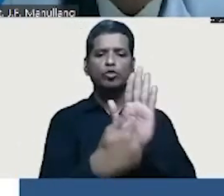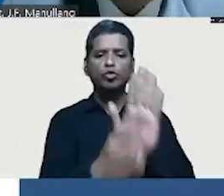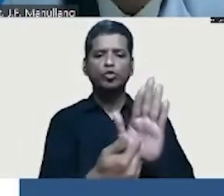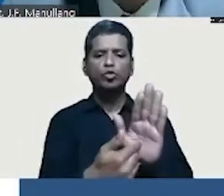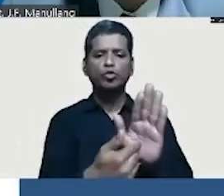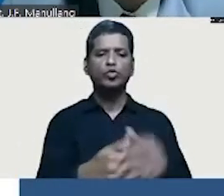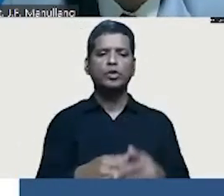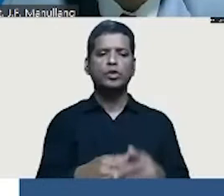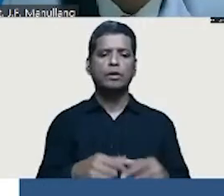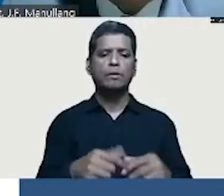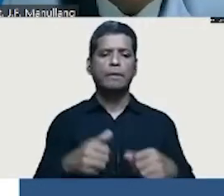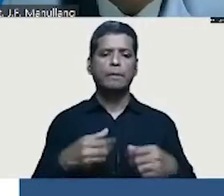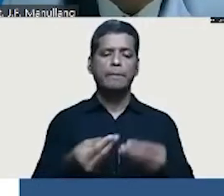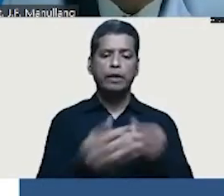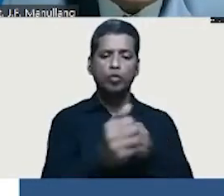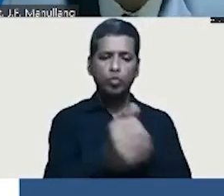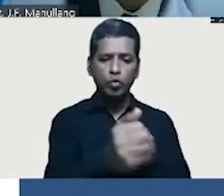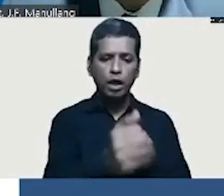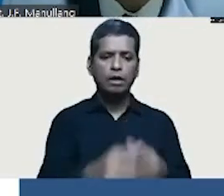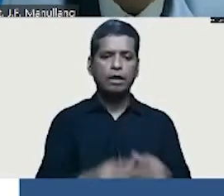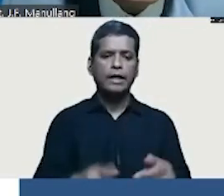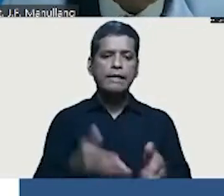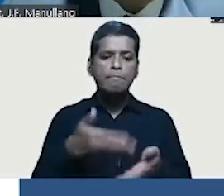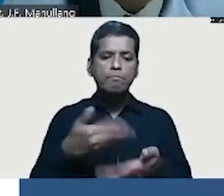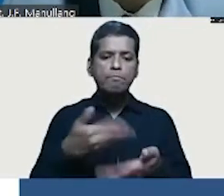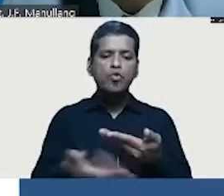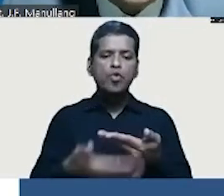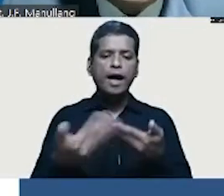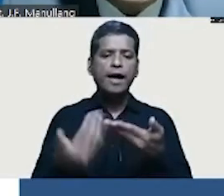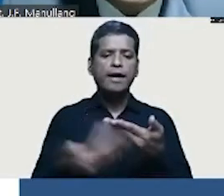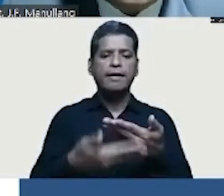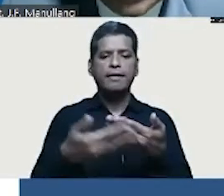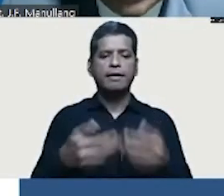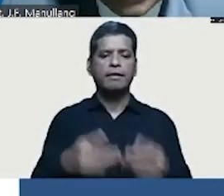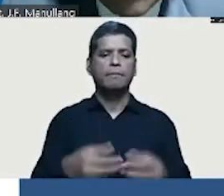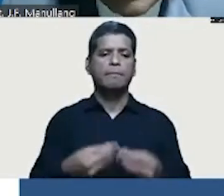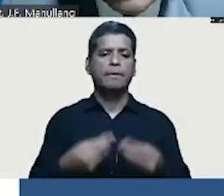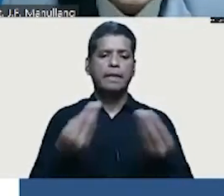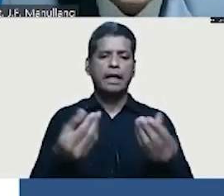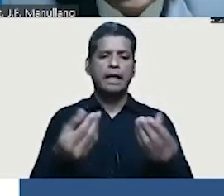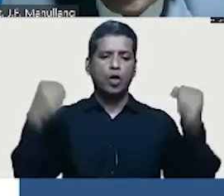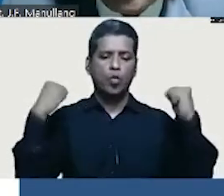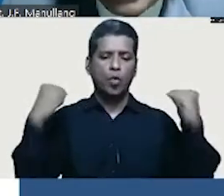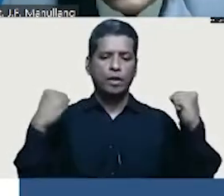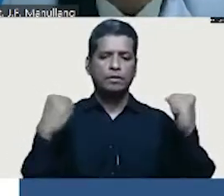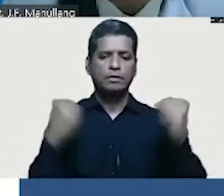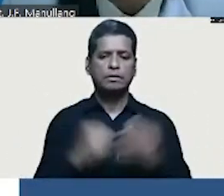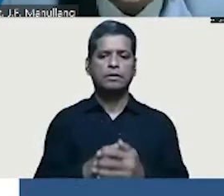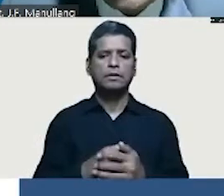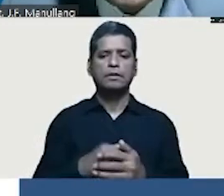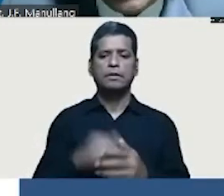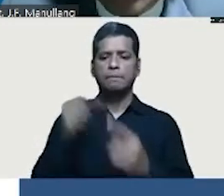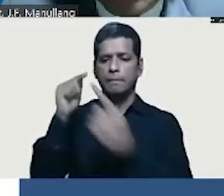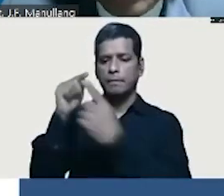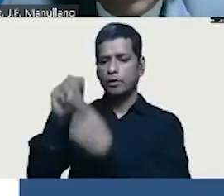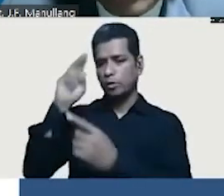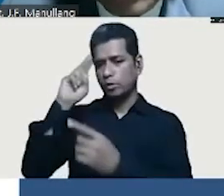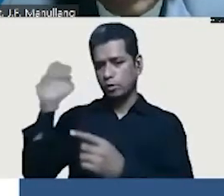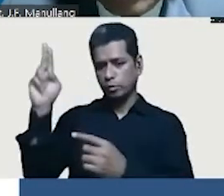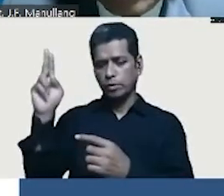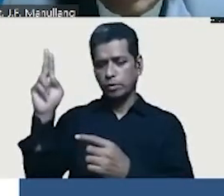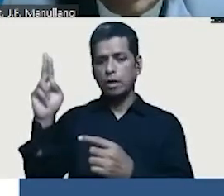kekuatan kepada motor Tuhan agar setia kepada firman Tuhan jadian kepada Kristus adalah Firman Tuhan yang